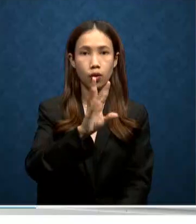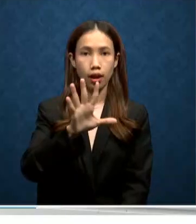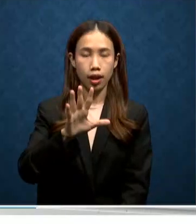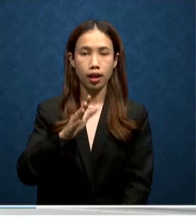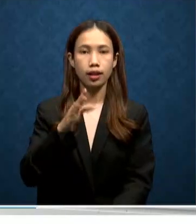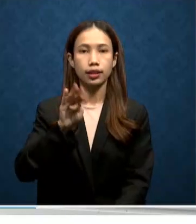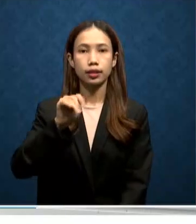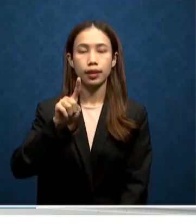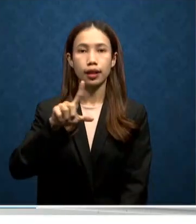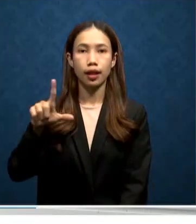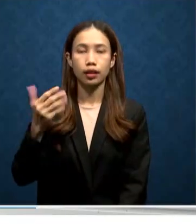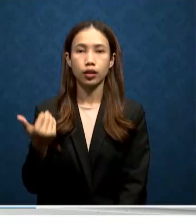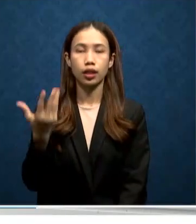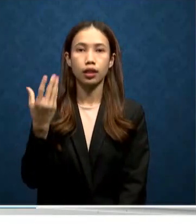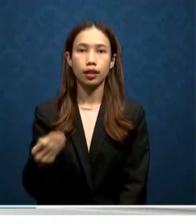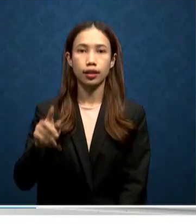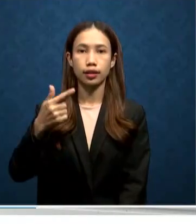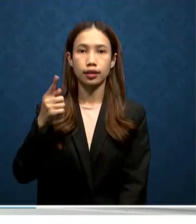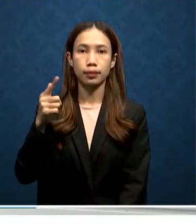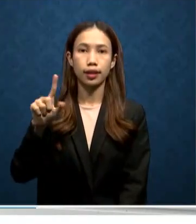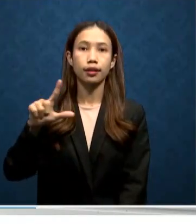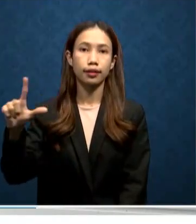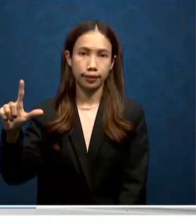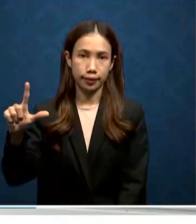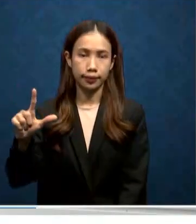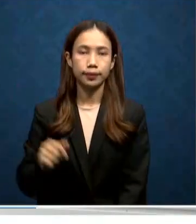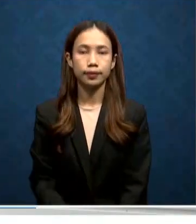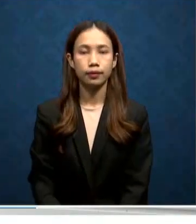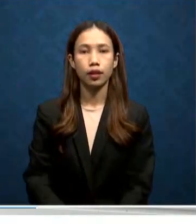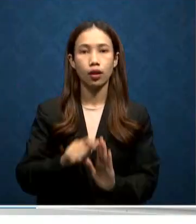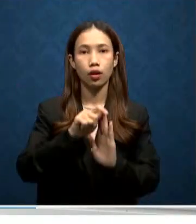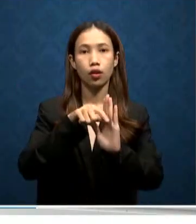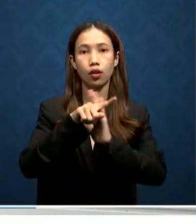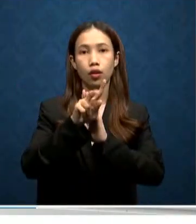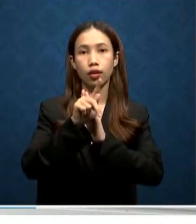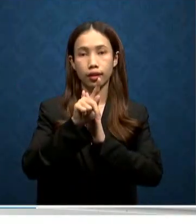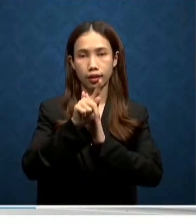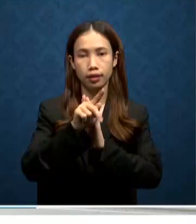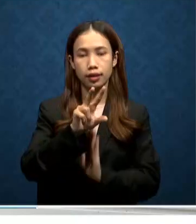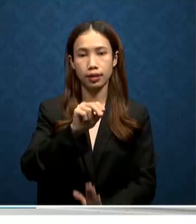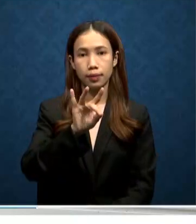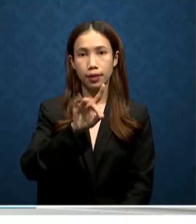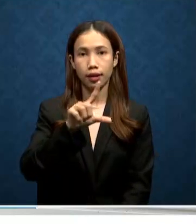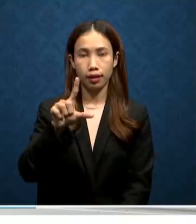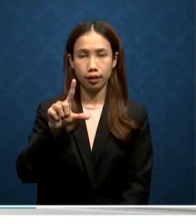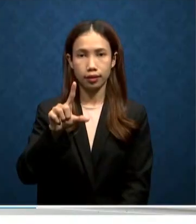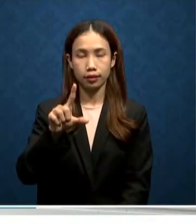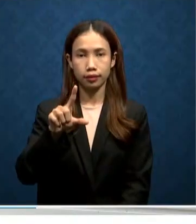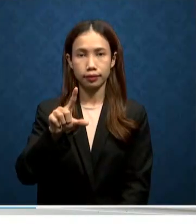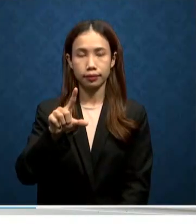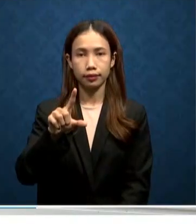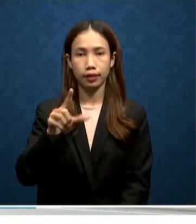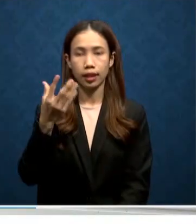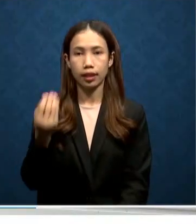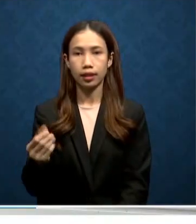41ล้านตอนนี้เหลือ 11ล้านนะครับจังหวัดขอนแก่นเอ่อ 38ล้านนะครับ